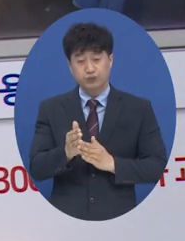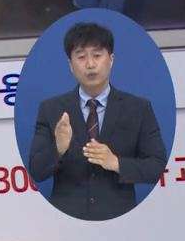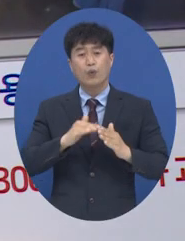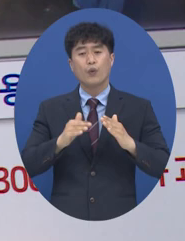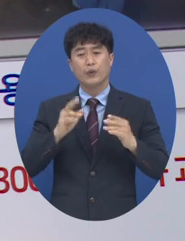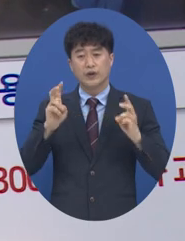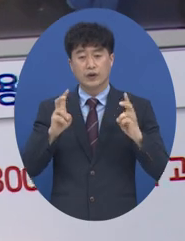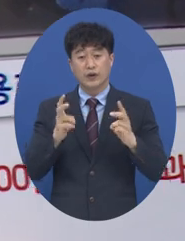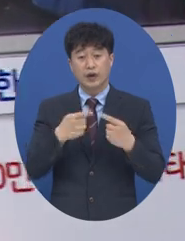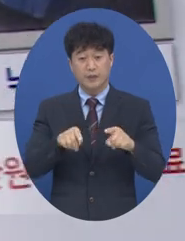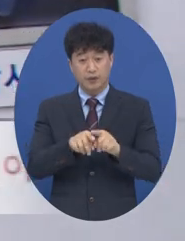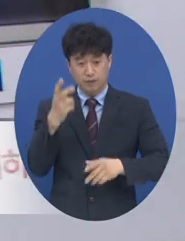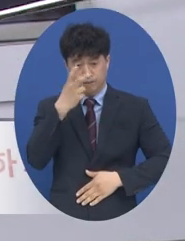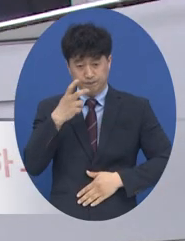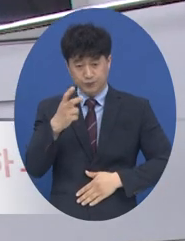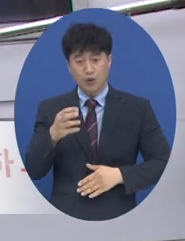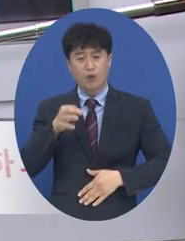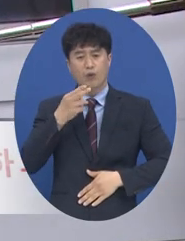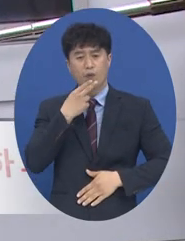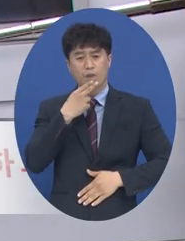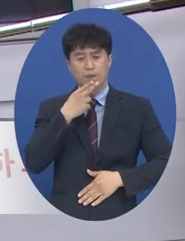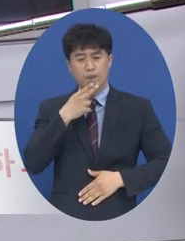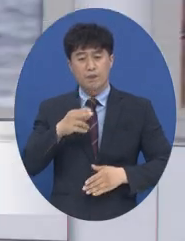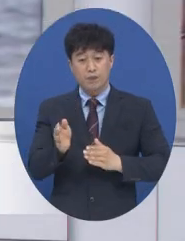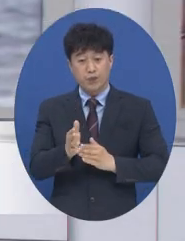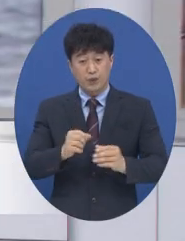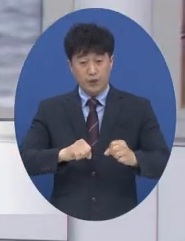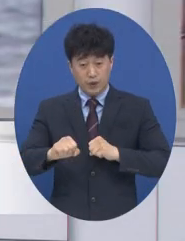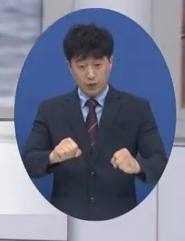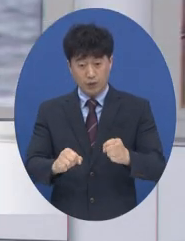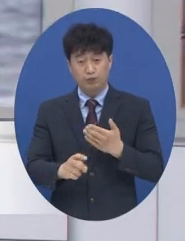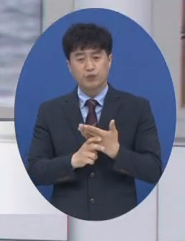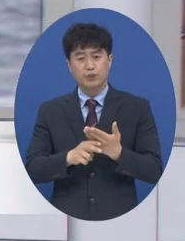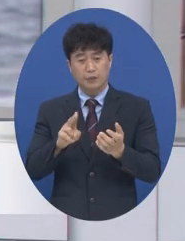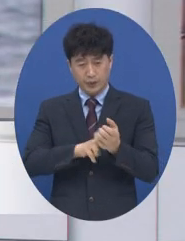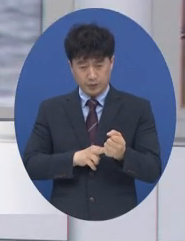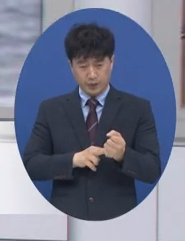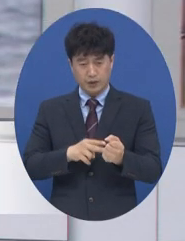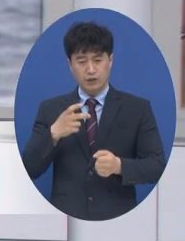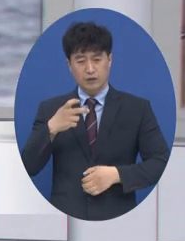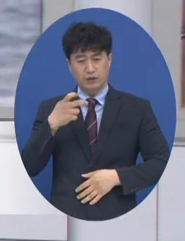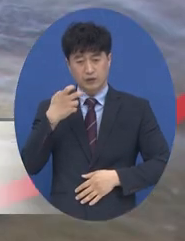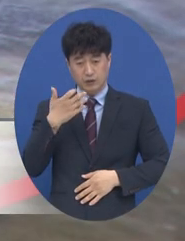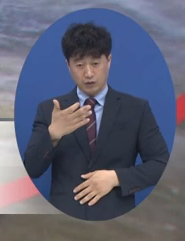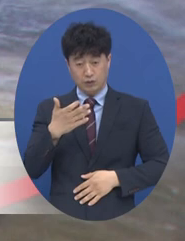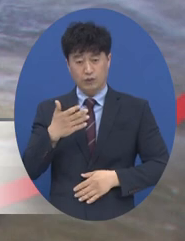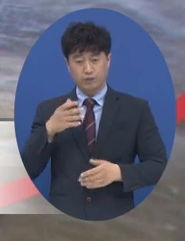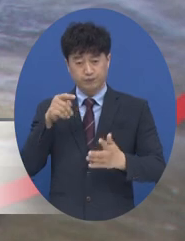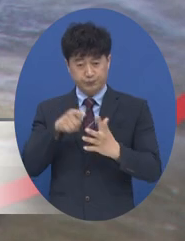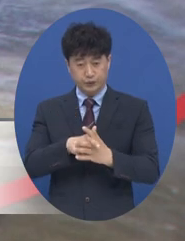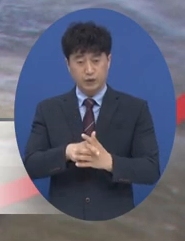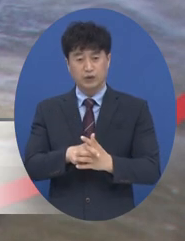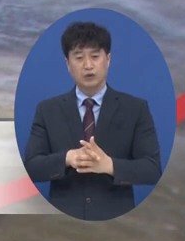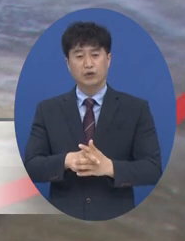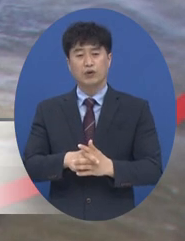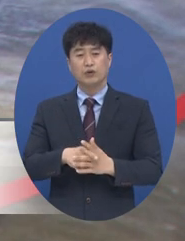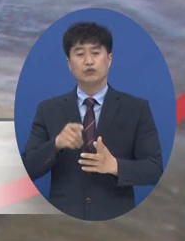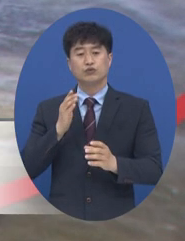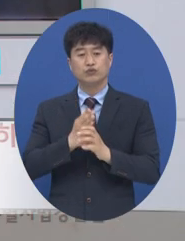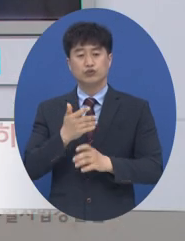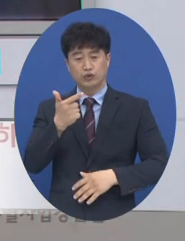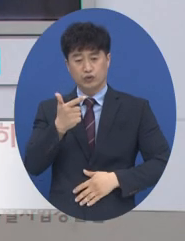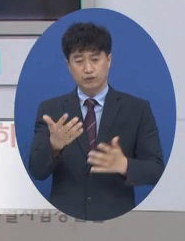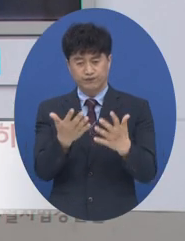합동 단속을 실시, 무허가 어업과 불법 어획물 판매 등 15건을 적발했습니다. 적발된 건중 6건을